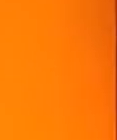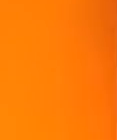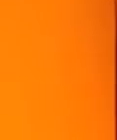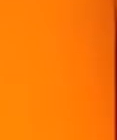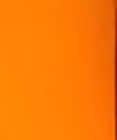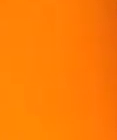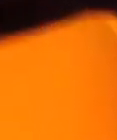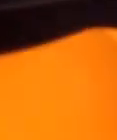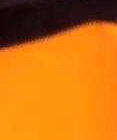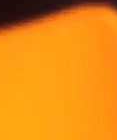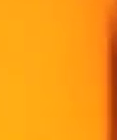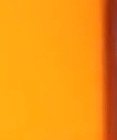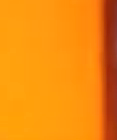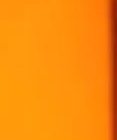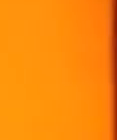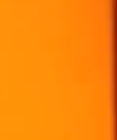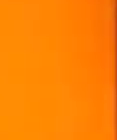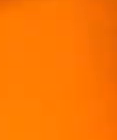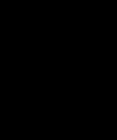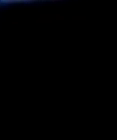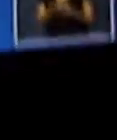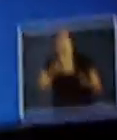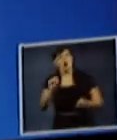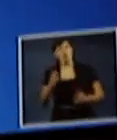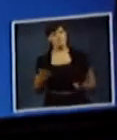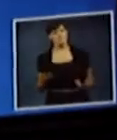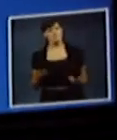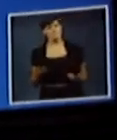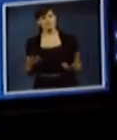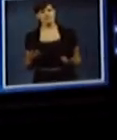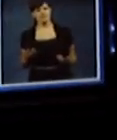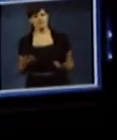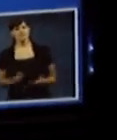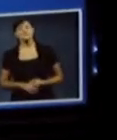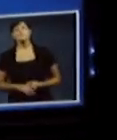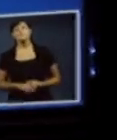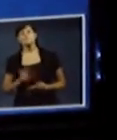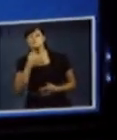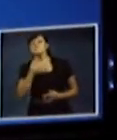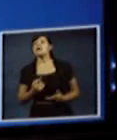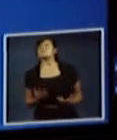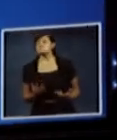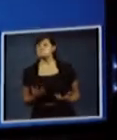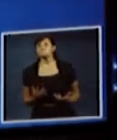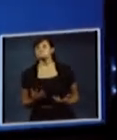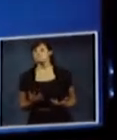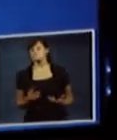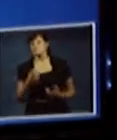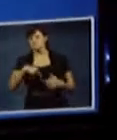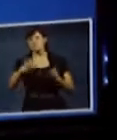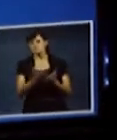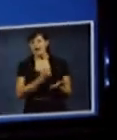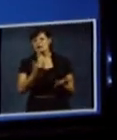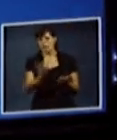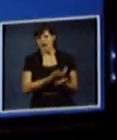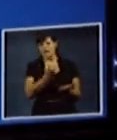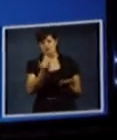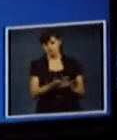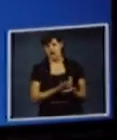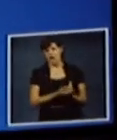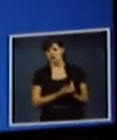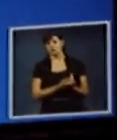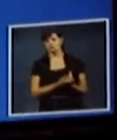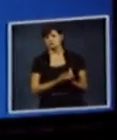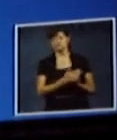bezahlen, warum soll ich dann sparen? Ich sage manchmal, wir Schwaben, wir sind mit dem eigenen Geld, sind